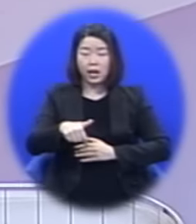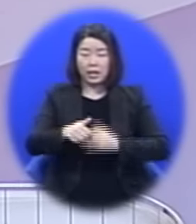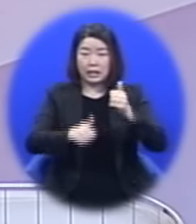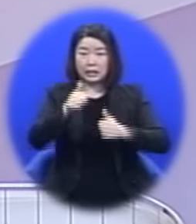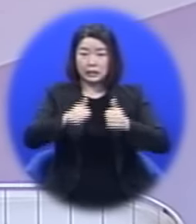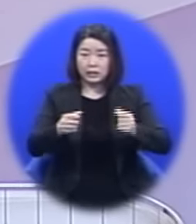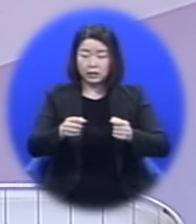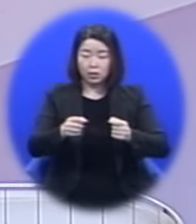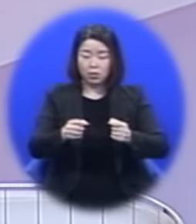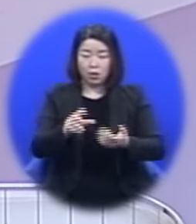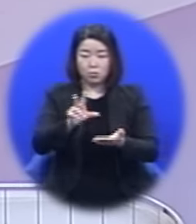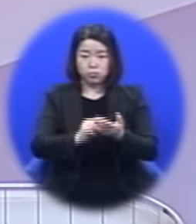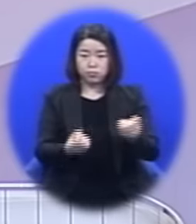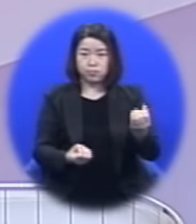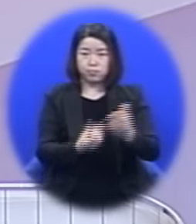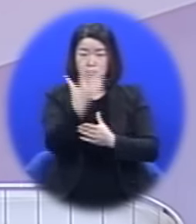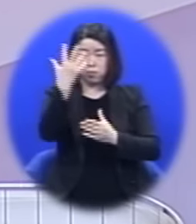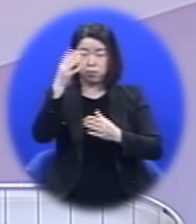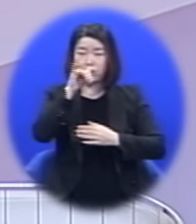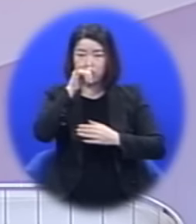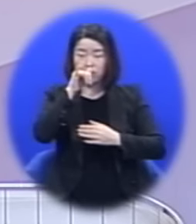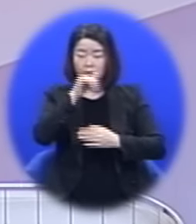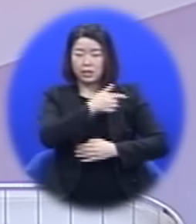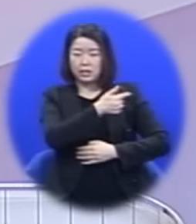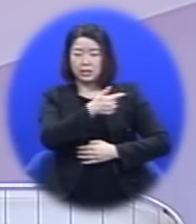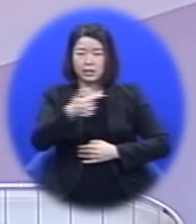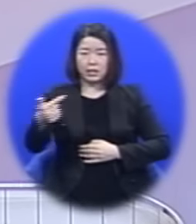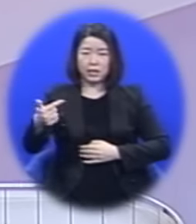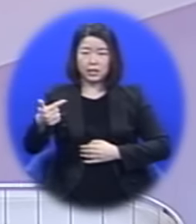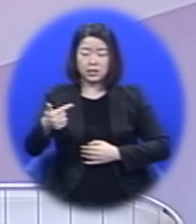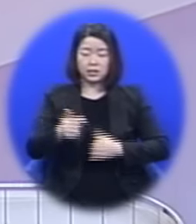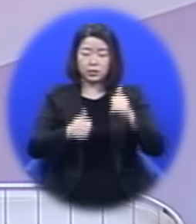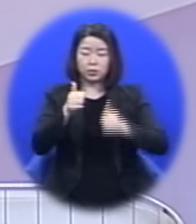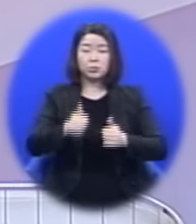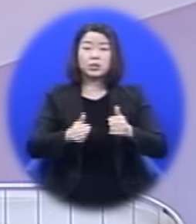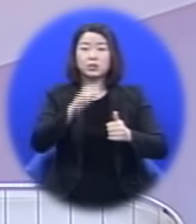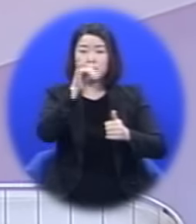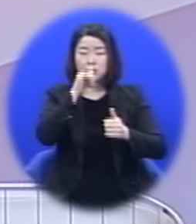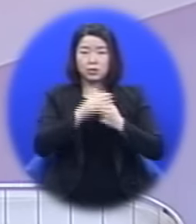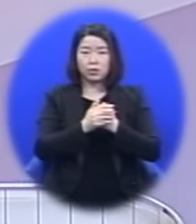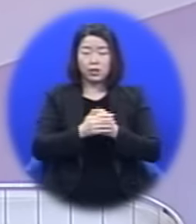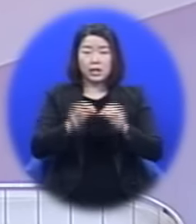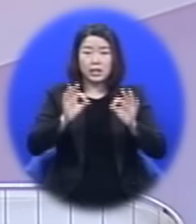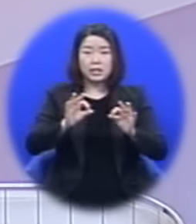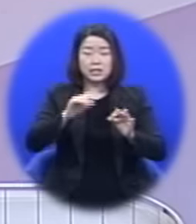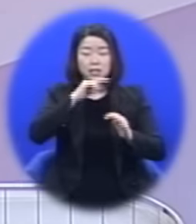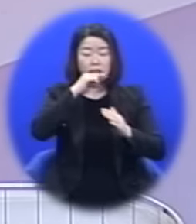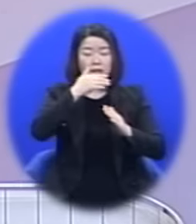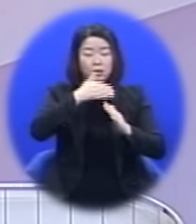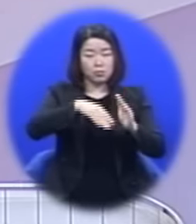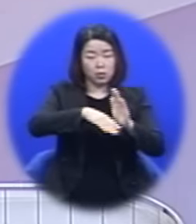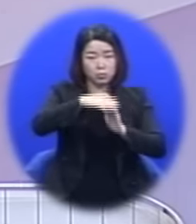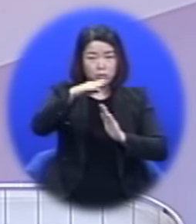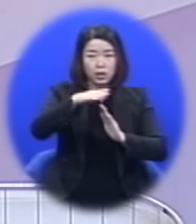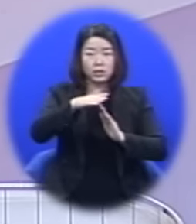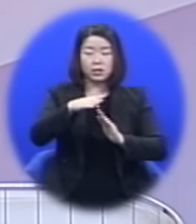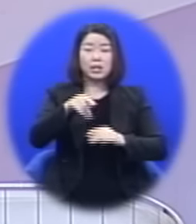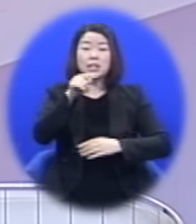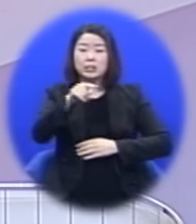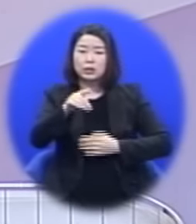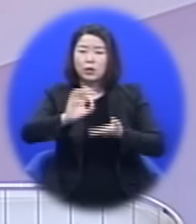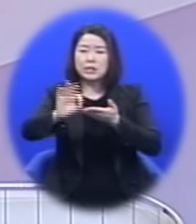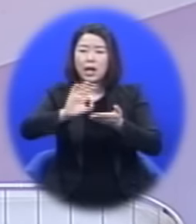중에 제일 큰 규모의 핵실험을 했다는. 이제는 북한이 핵무기를 사용할 때가 점점 가까워 오고